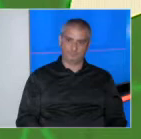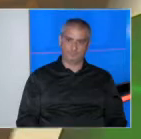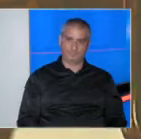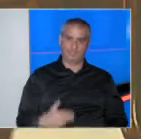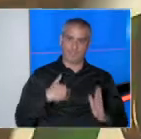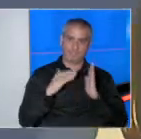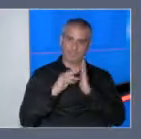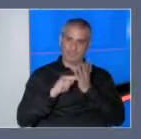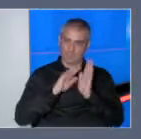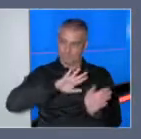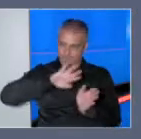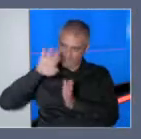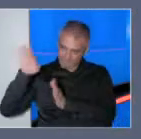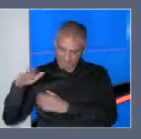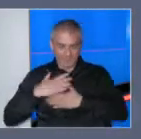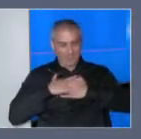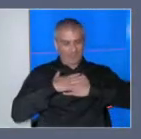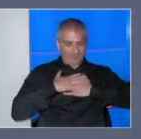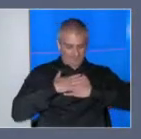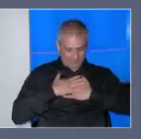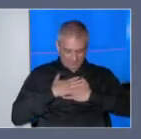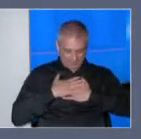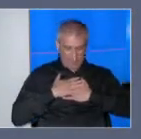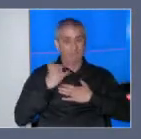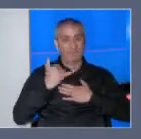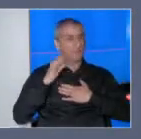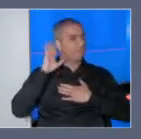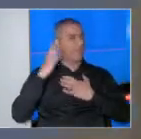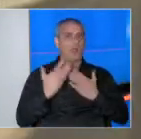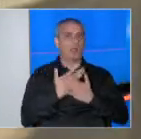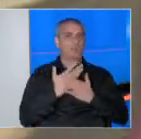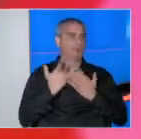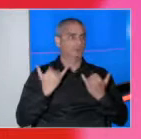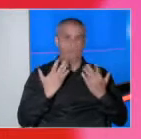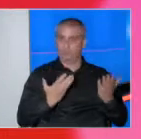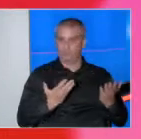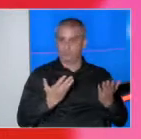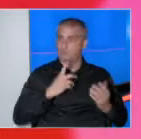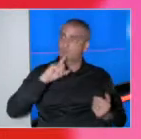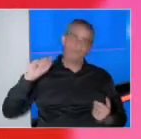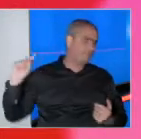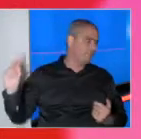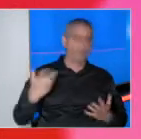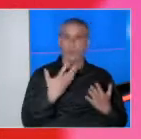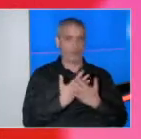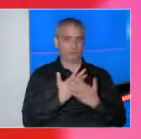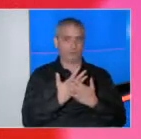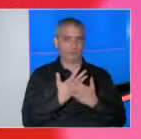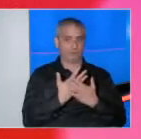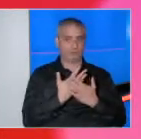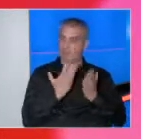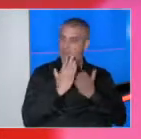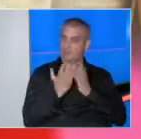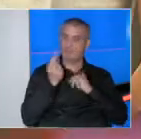נעשה הפסקה מהפוליטיקה, ננשום ונתעדכן בחדשות שתפסו את הכותרות ואת כל המהדורות עד